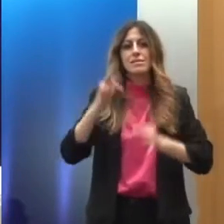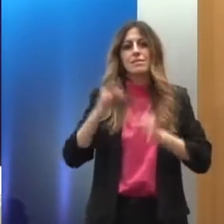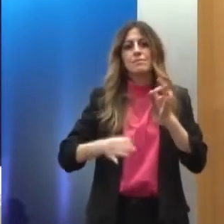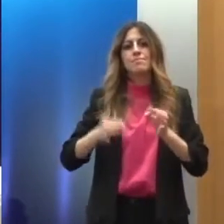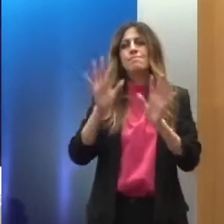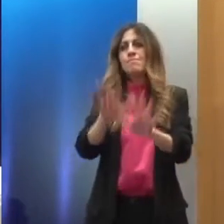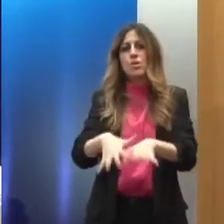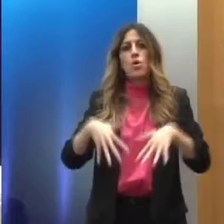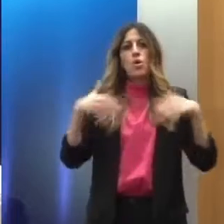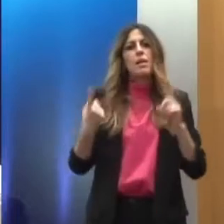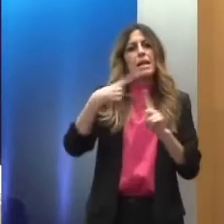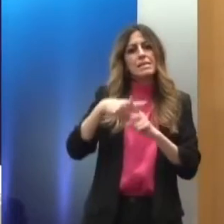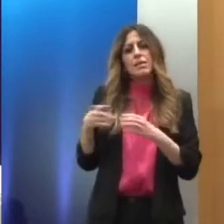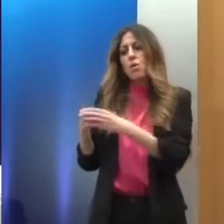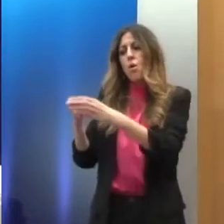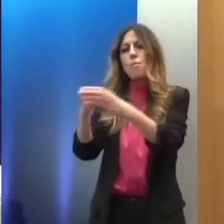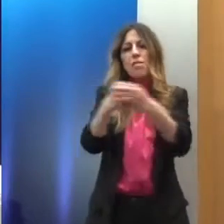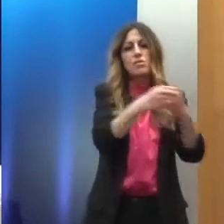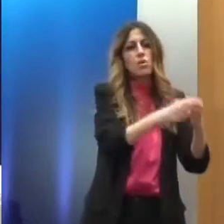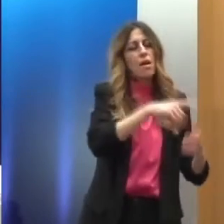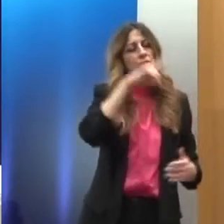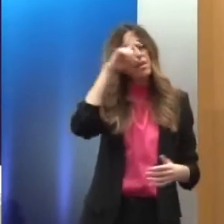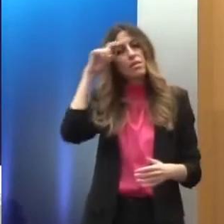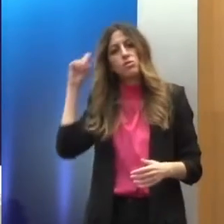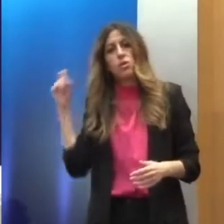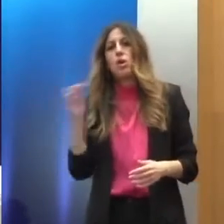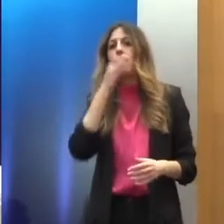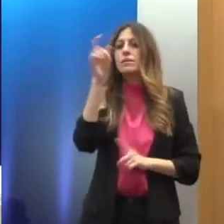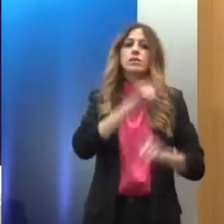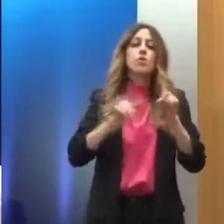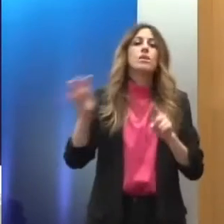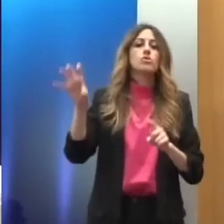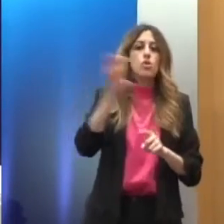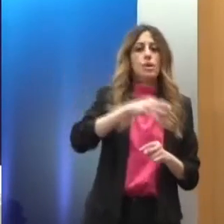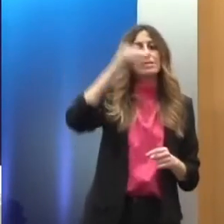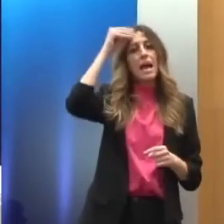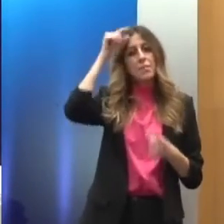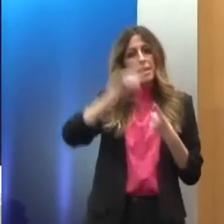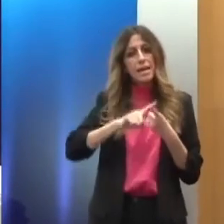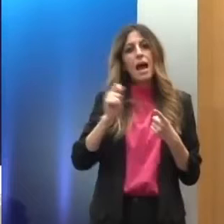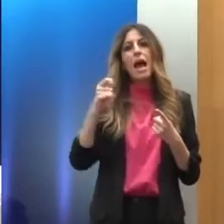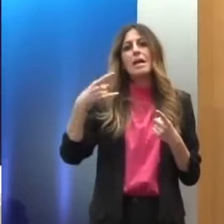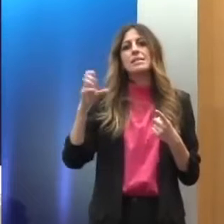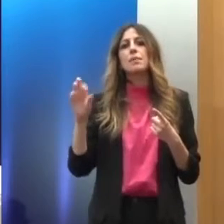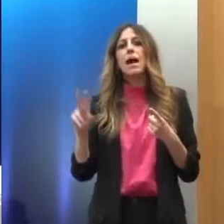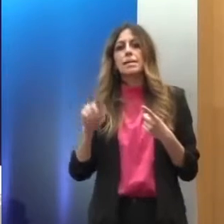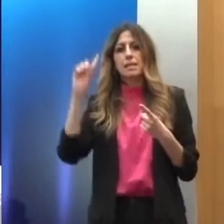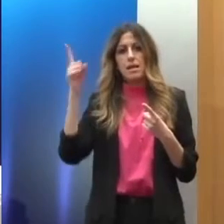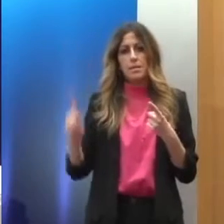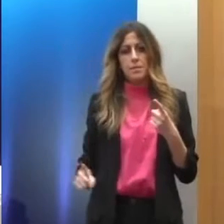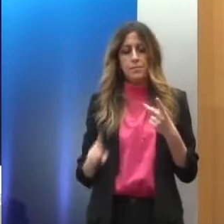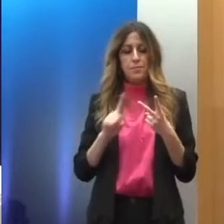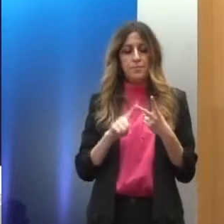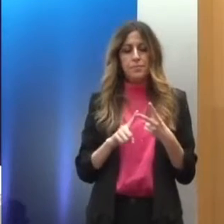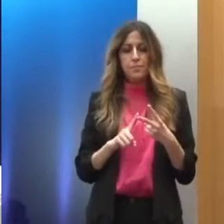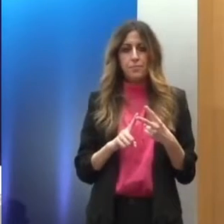στην Ολομέλεια και σε ομάδες εργασίας. Σας λέω τις χώρες για να καταλάβετε τα θέματα. Αρμενία και Αζερβαϊτζάν, χωρίς να μπορέσει να